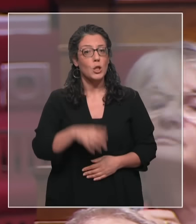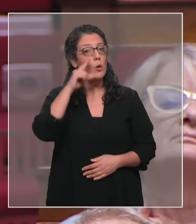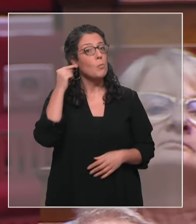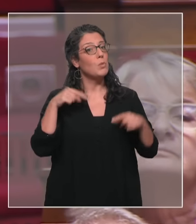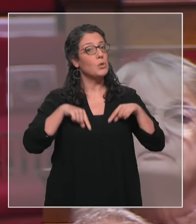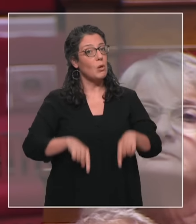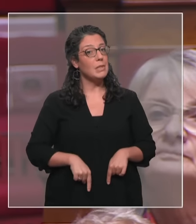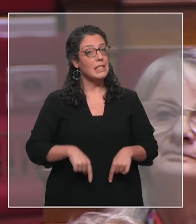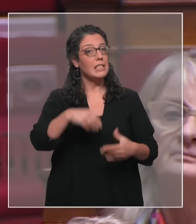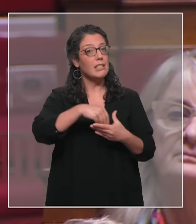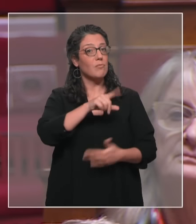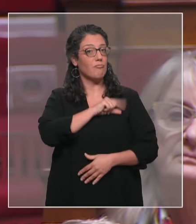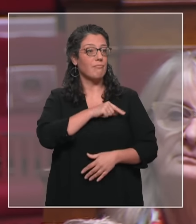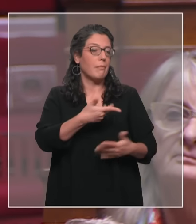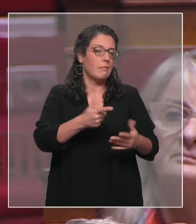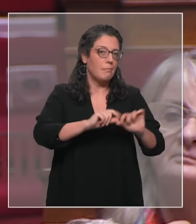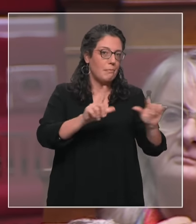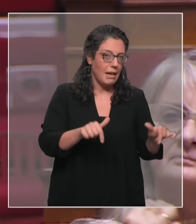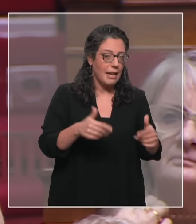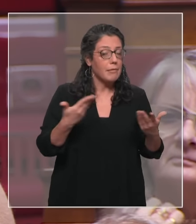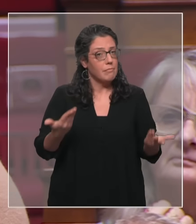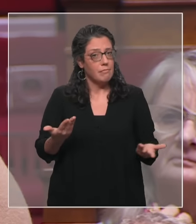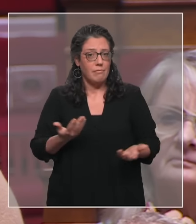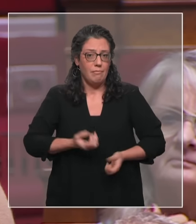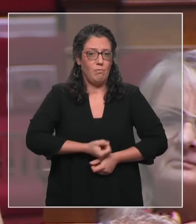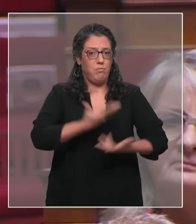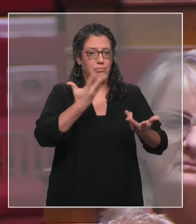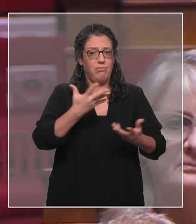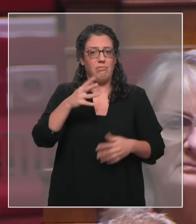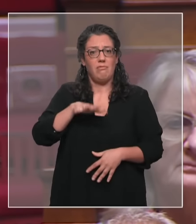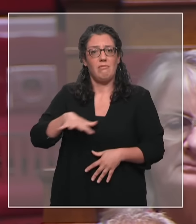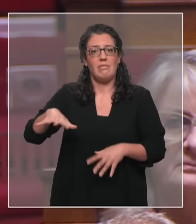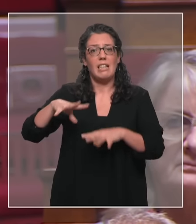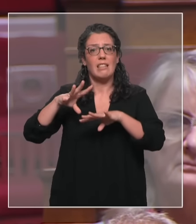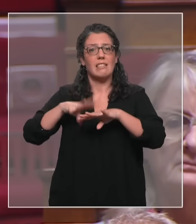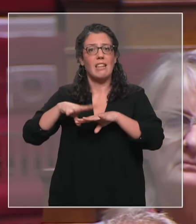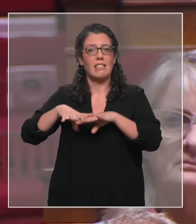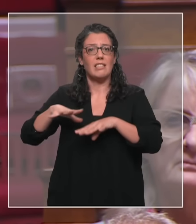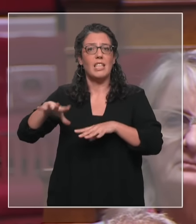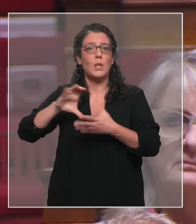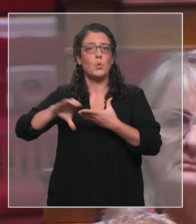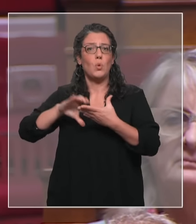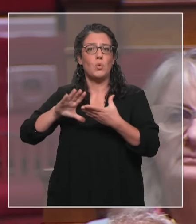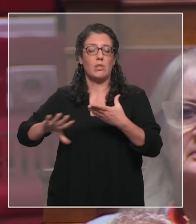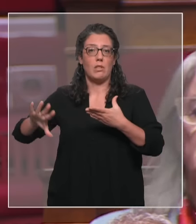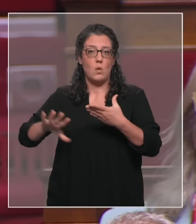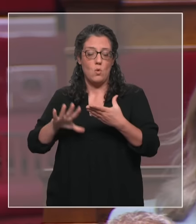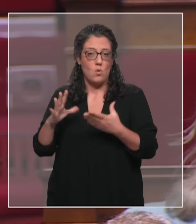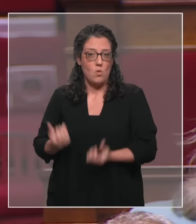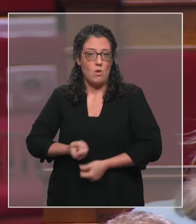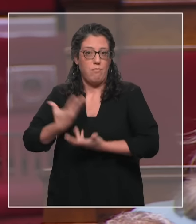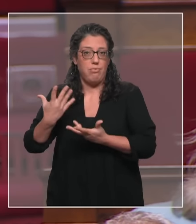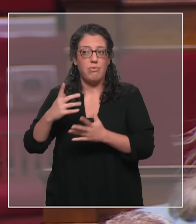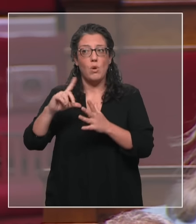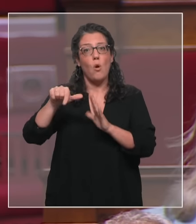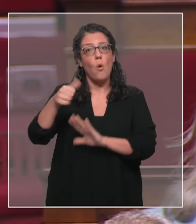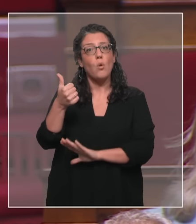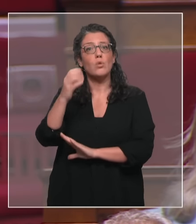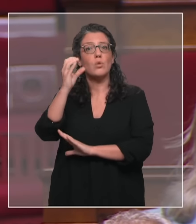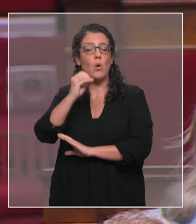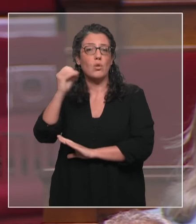de l'Intérieur qui n'est pas là, je vous fais part du désarroi des habitants du quartier de Bagatelle à Toulouse qui m'ont écrit le 11 octobre dernier. Je